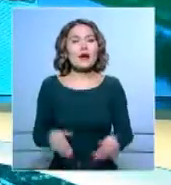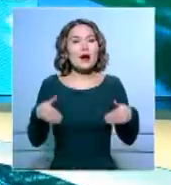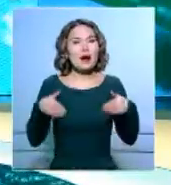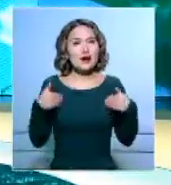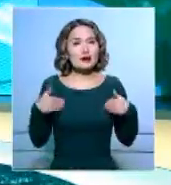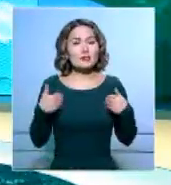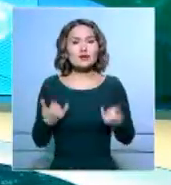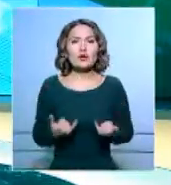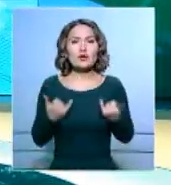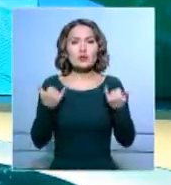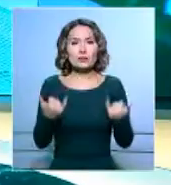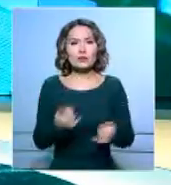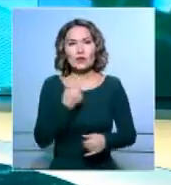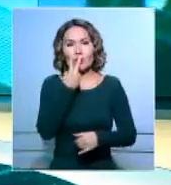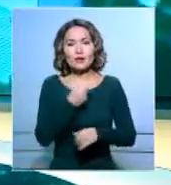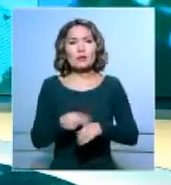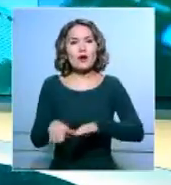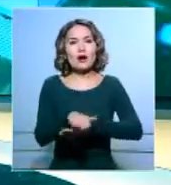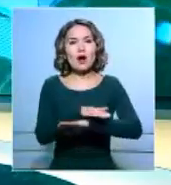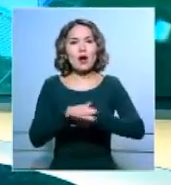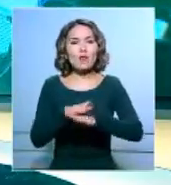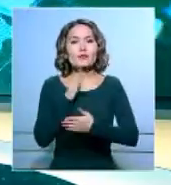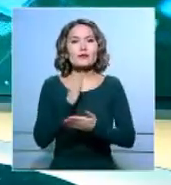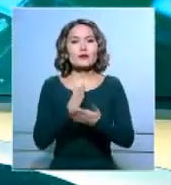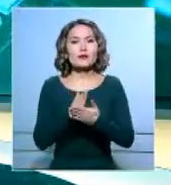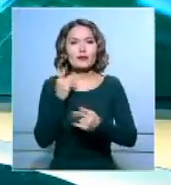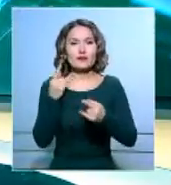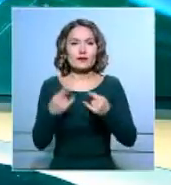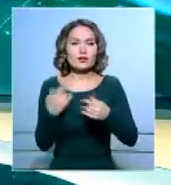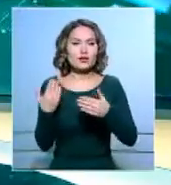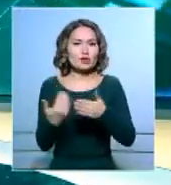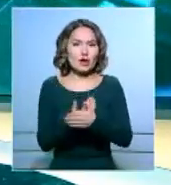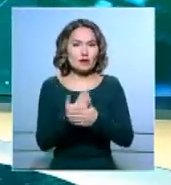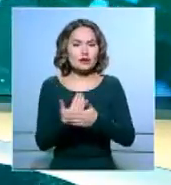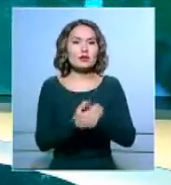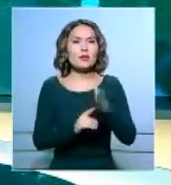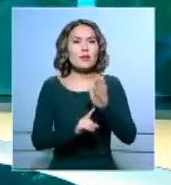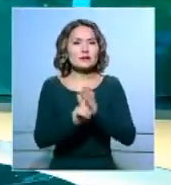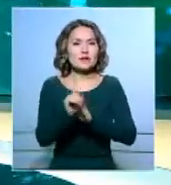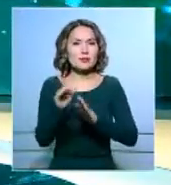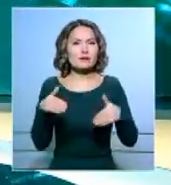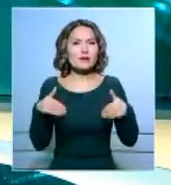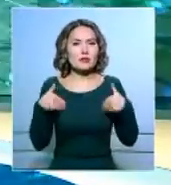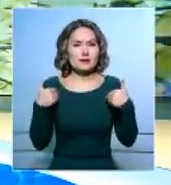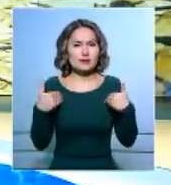Қайырлы күн, басты ақпараттарына жұмысын жалғастырады. Студияда Марал Байғара, сурда аудармашы Самал Жантемір.